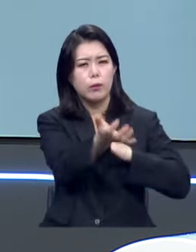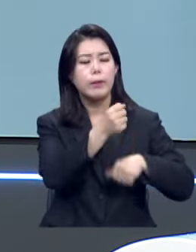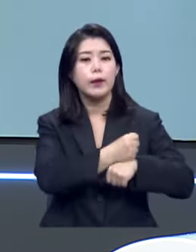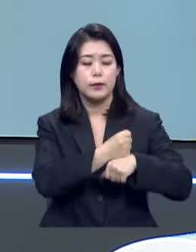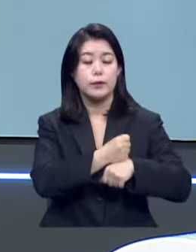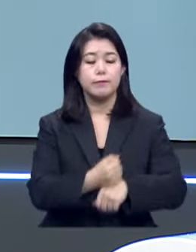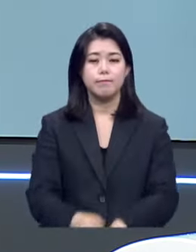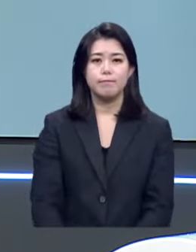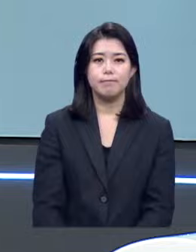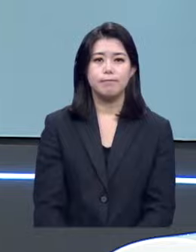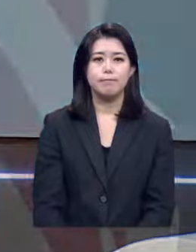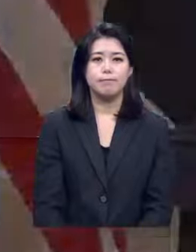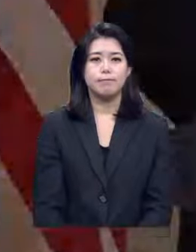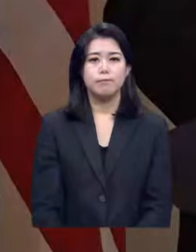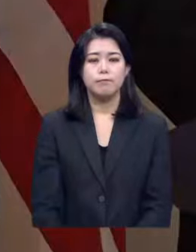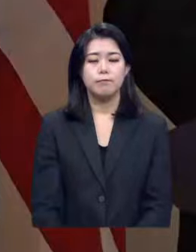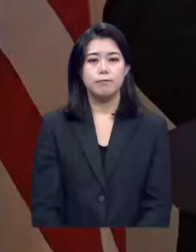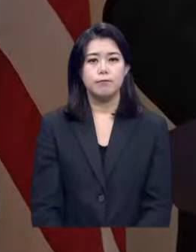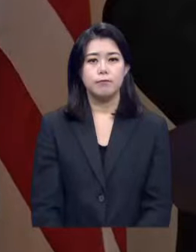들어보고 실까요